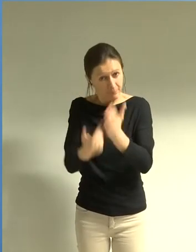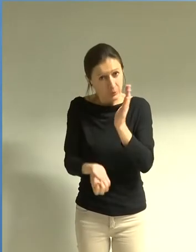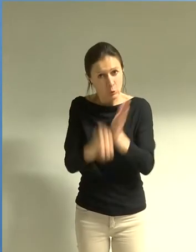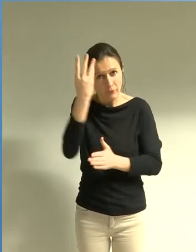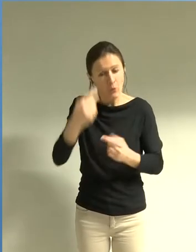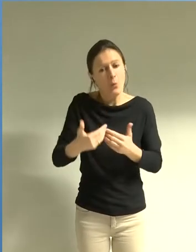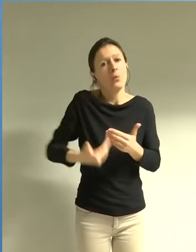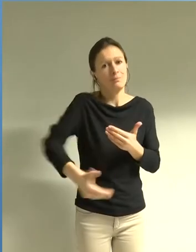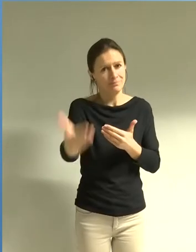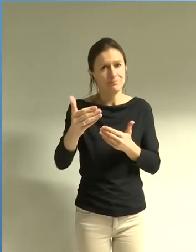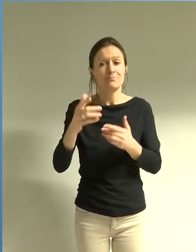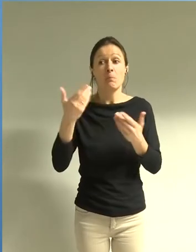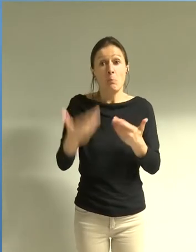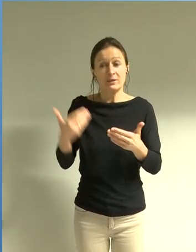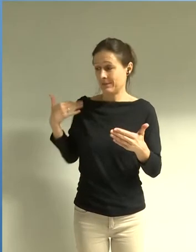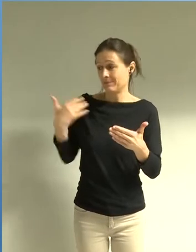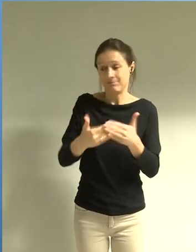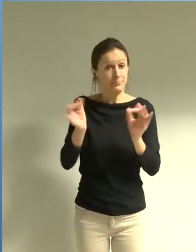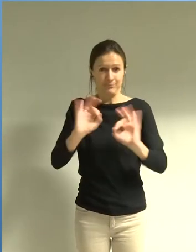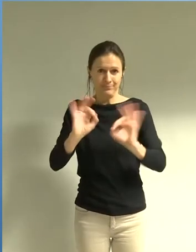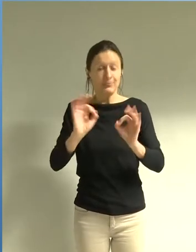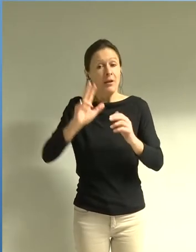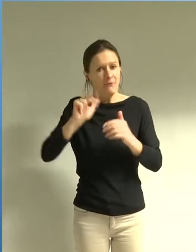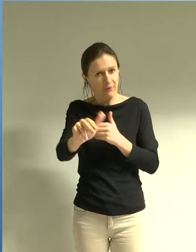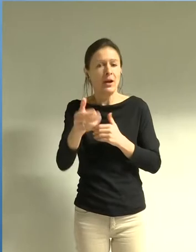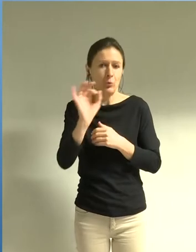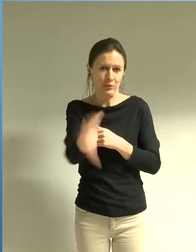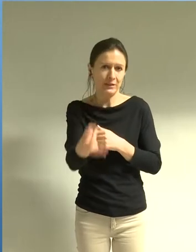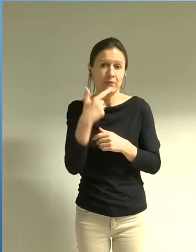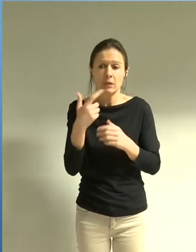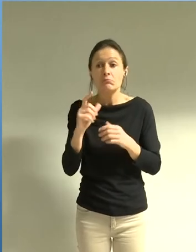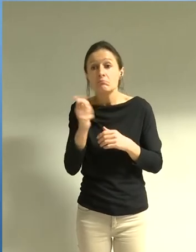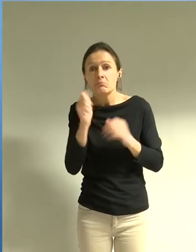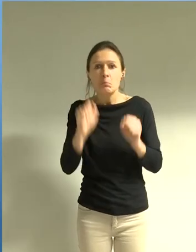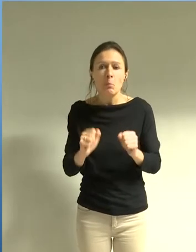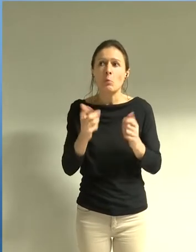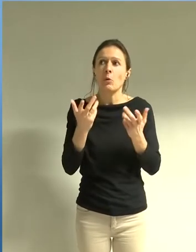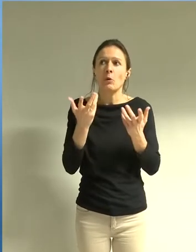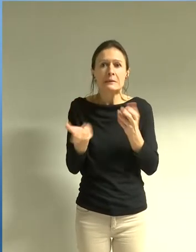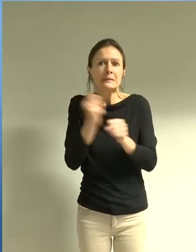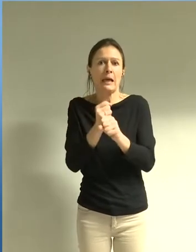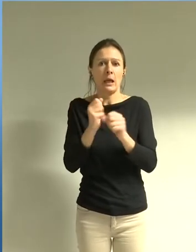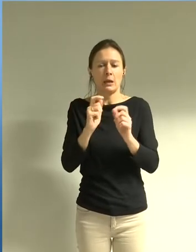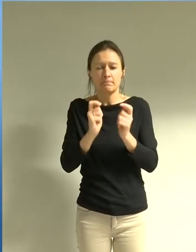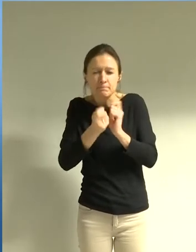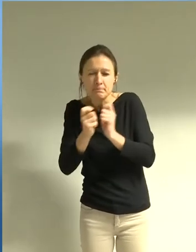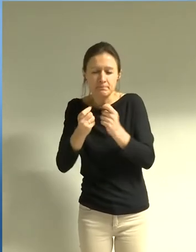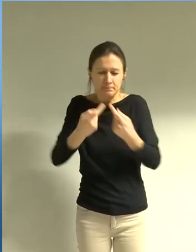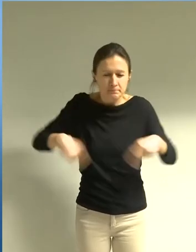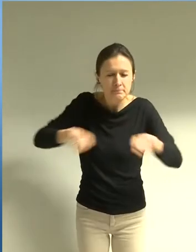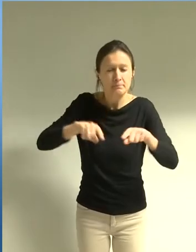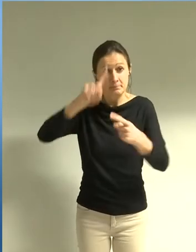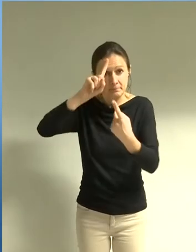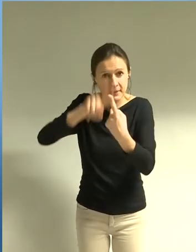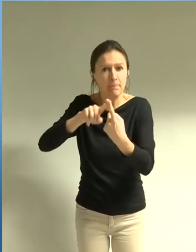désormais au sein de la pelle électrique c'est à dire qu'un espace pour traiter des questions qui semble fondamental au co opératrice et opérateurs